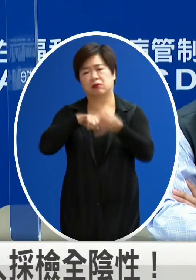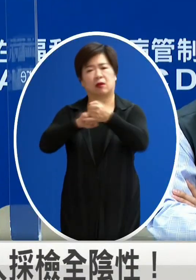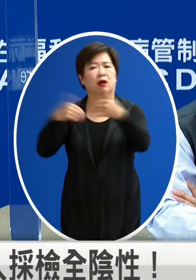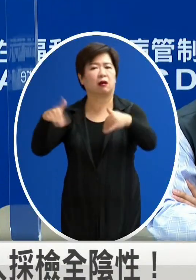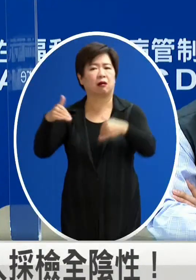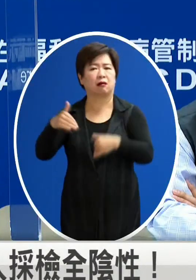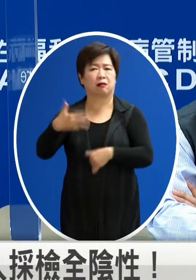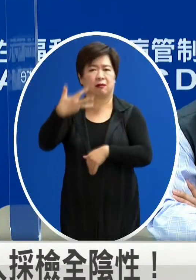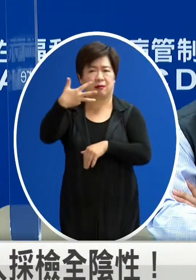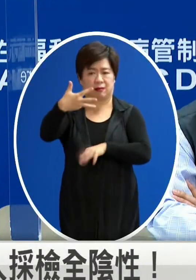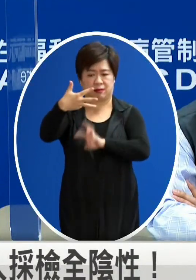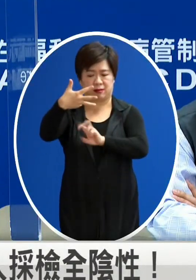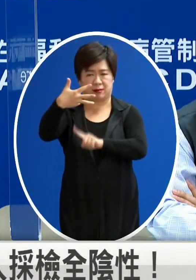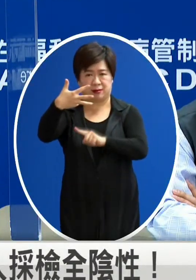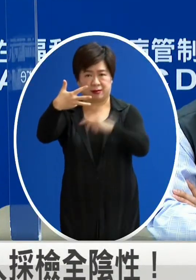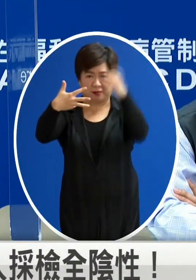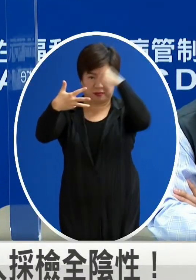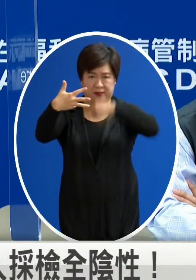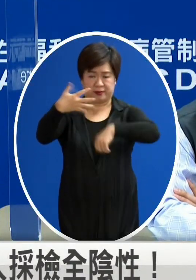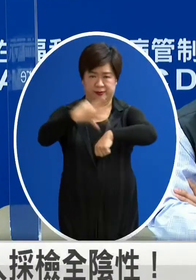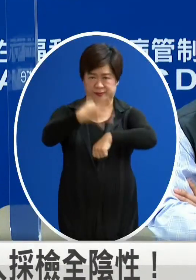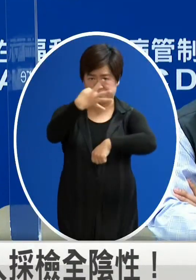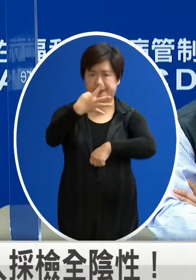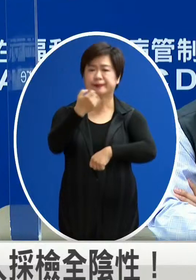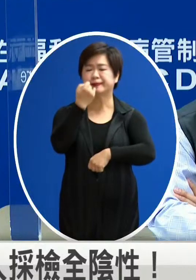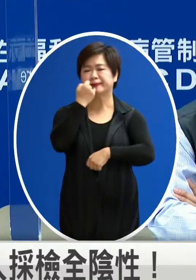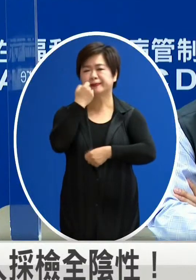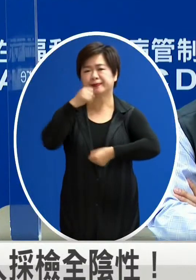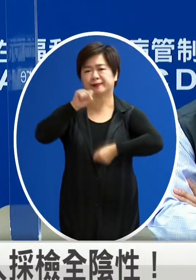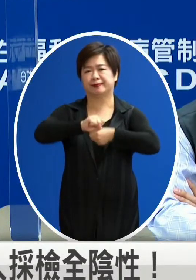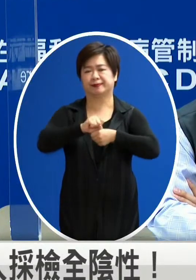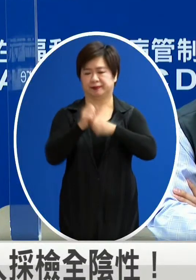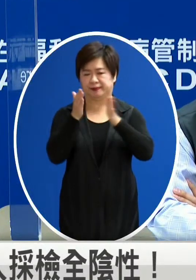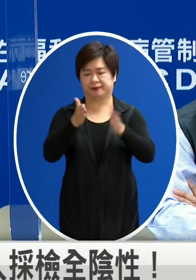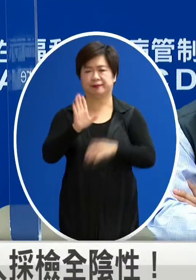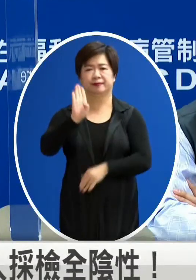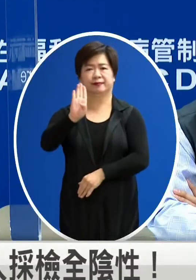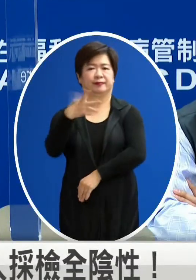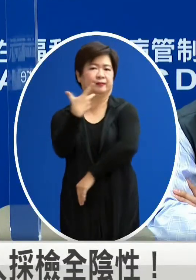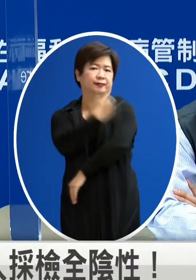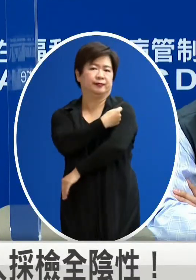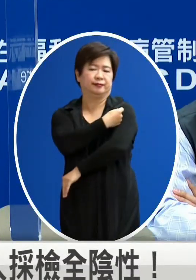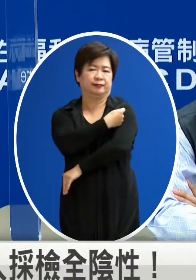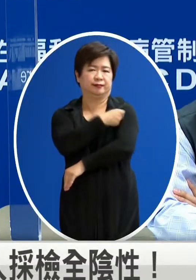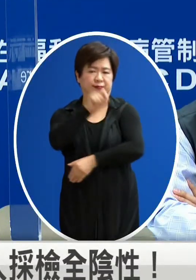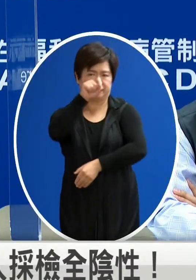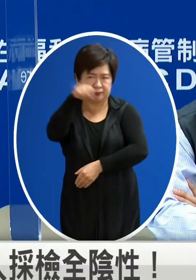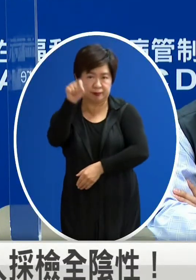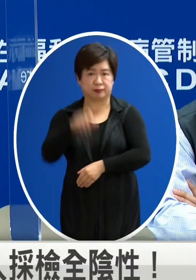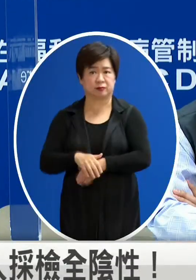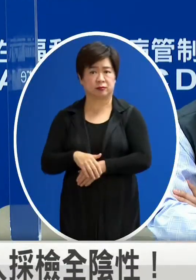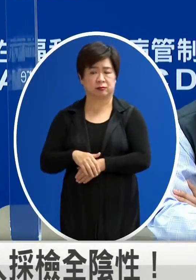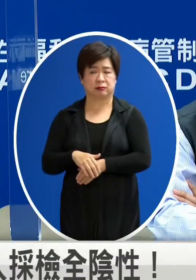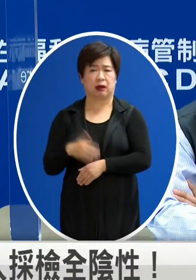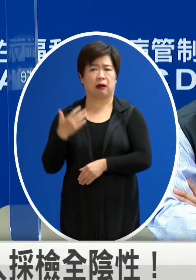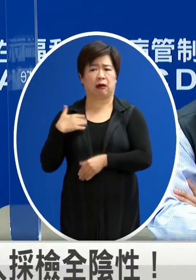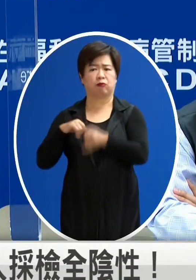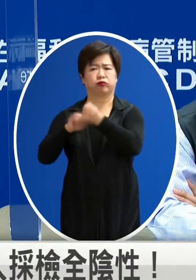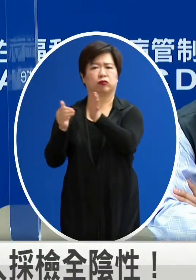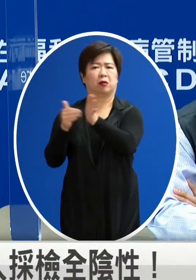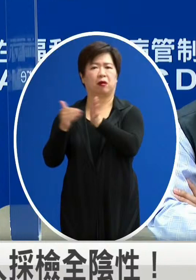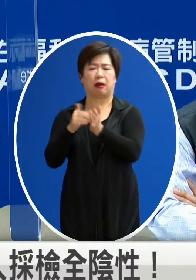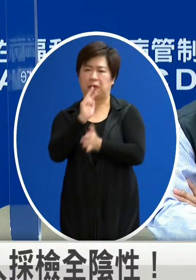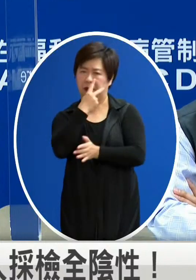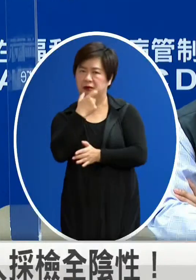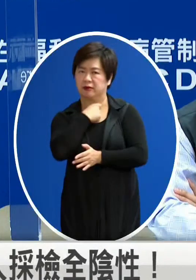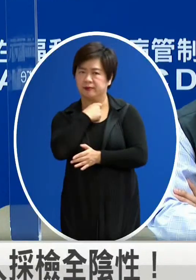从8月31号下午4点以后就可以来加选 BNT。那如果是完成预约的想要改的，那要